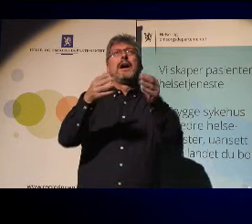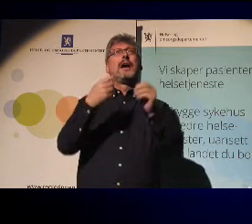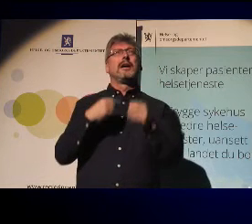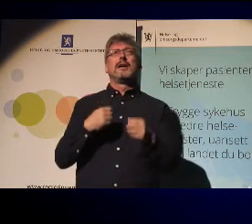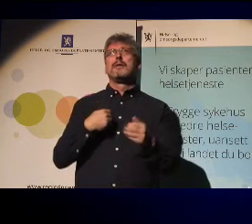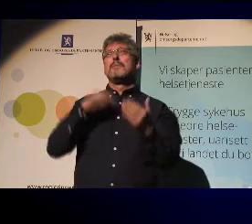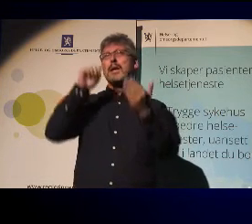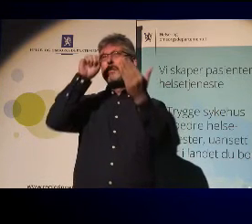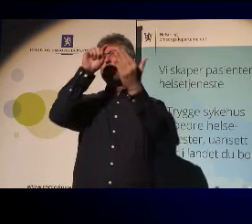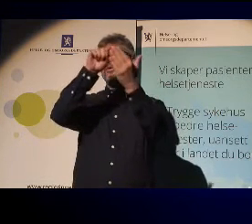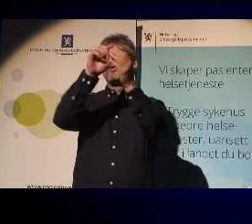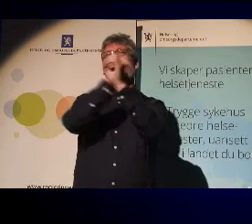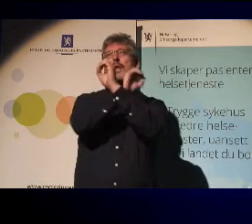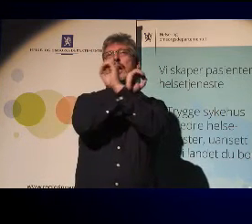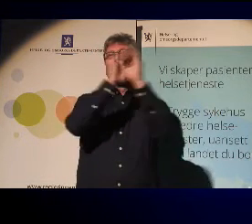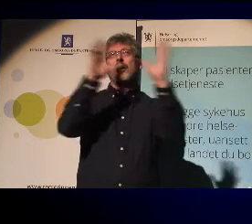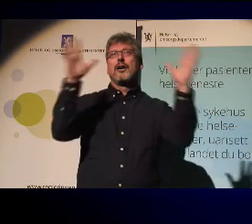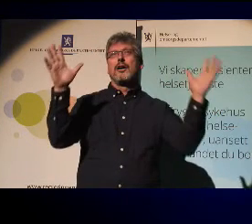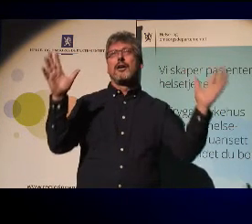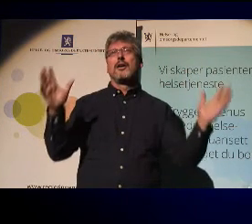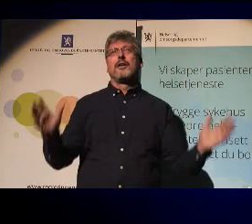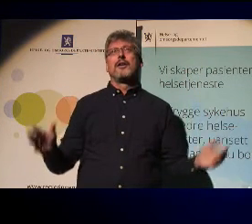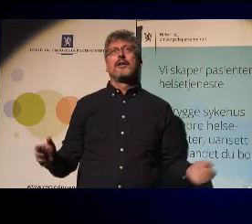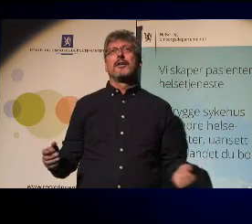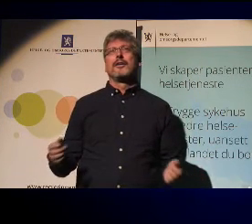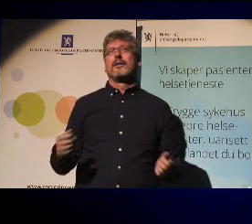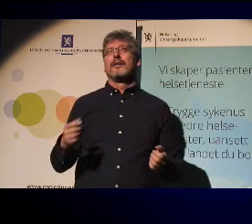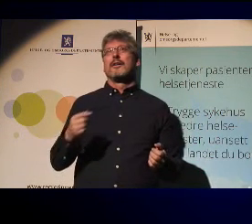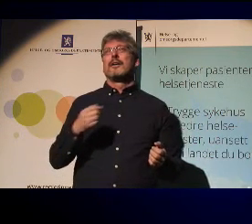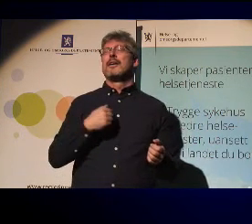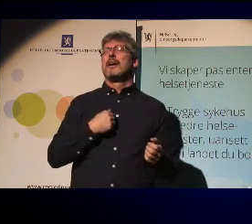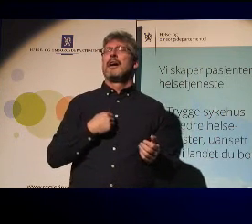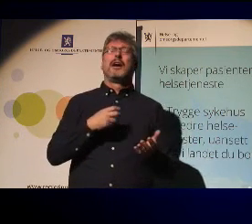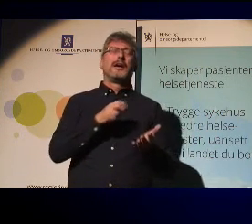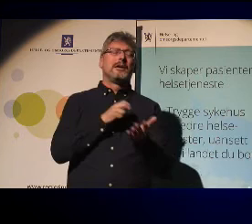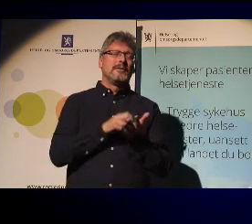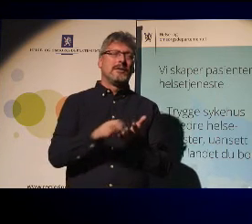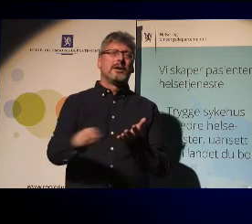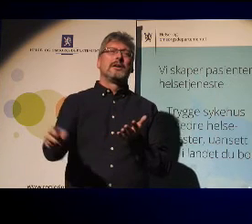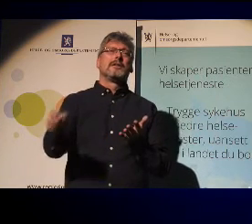mål er klar. Jeg er på vann